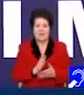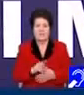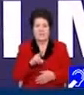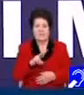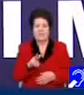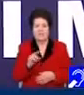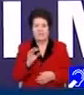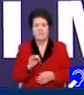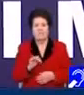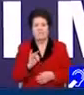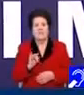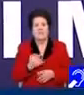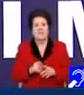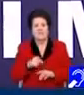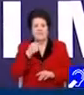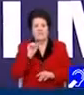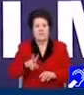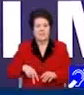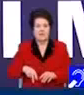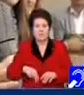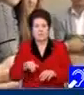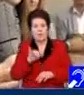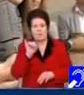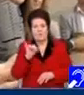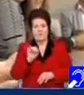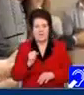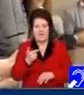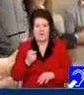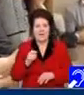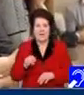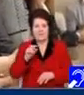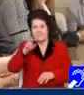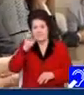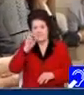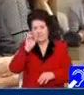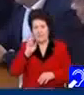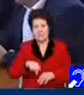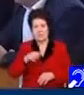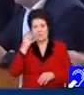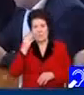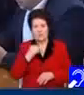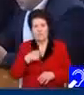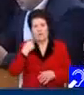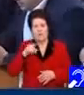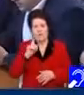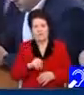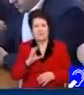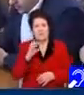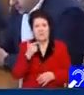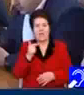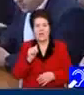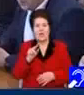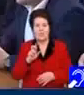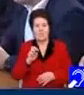Liviu Volkonovici, până mai ieri rector la Universitatea Agrară de Stat din Moldova. În schimb, toată lumea îl cunoaște pe Kiril